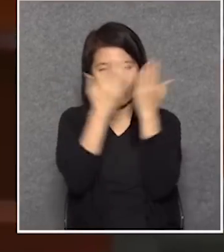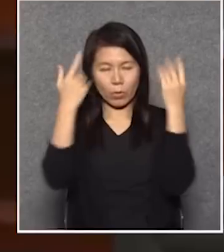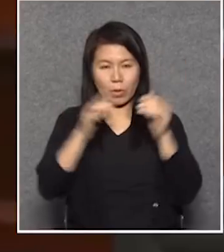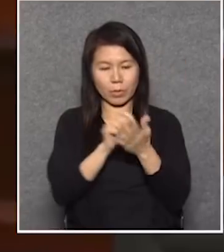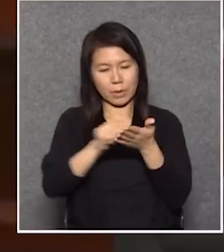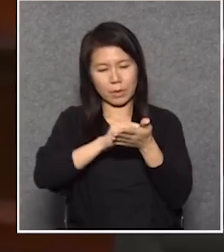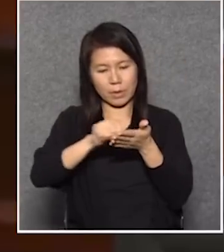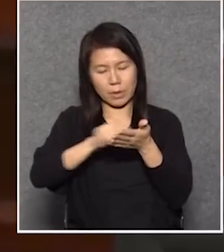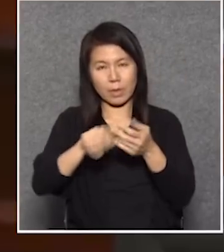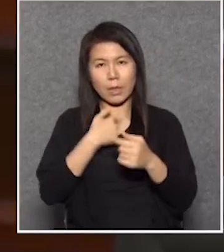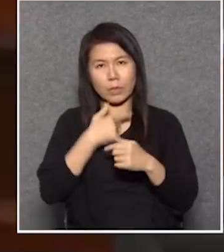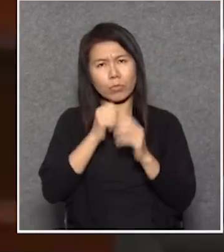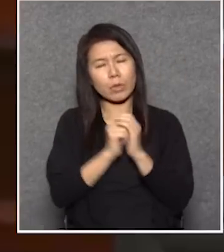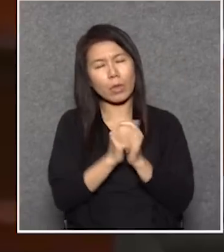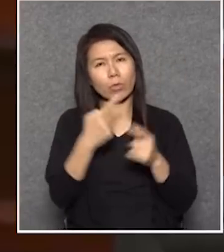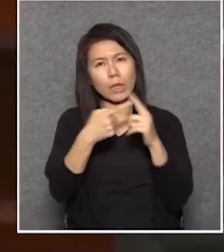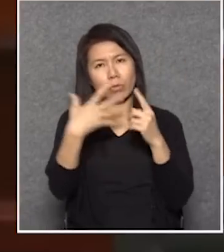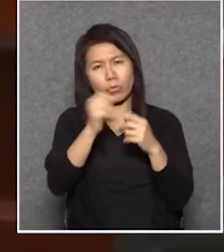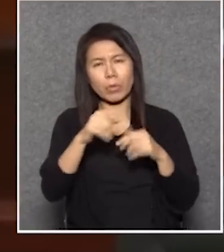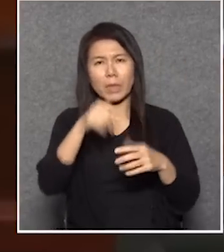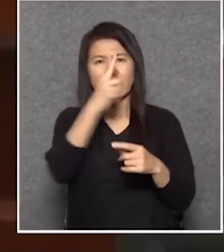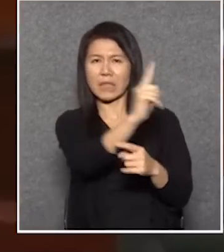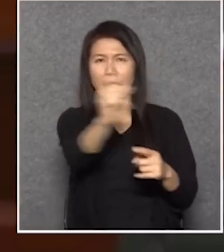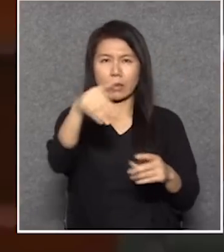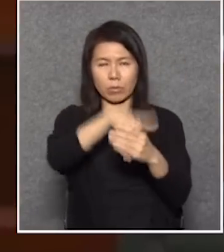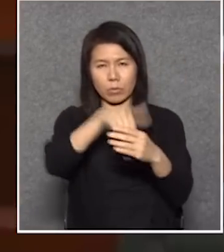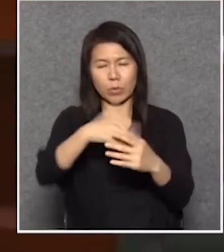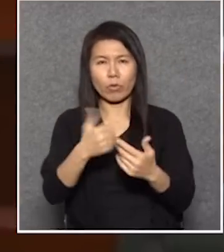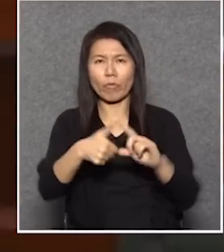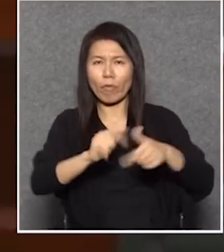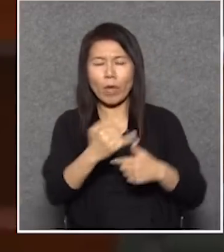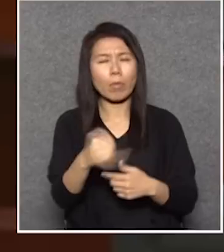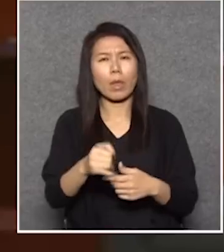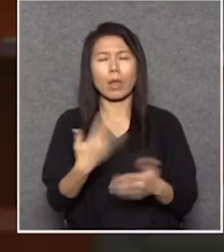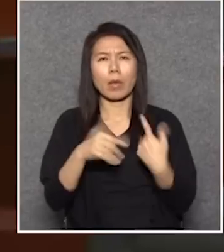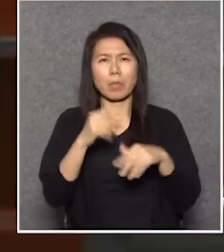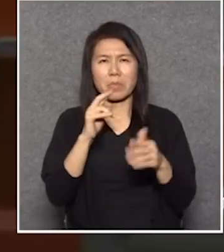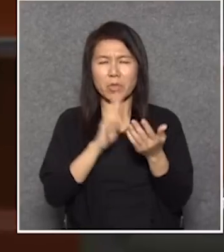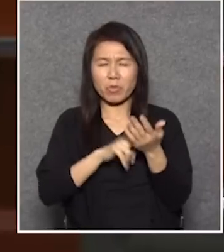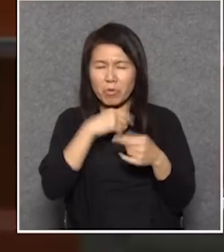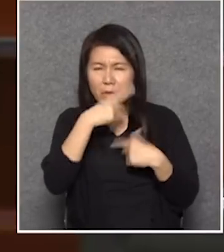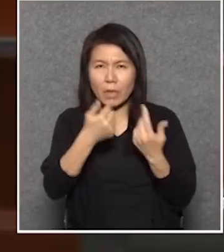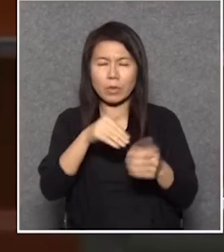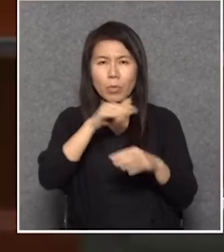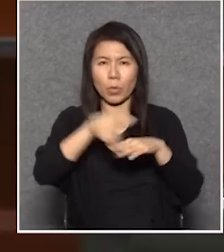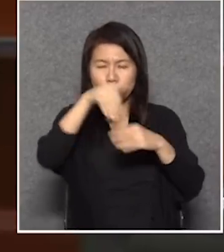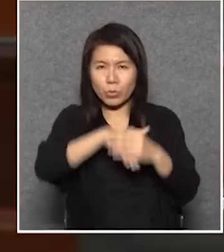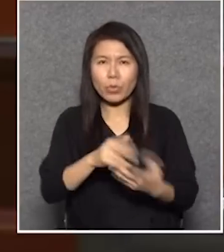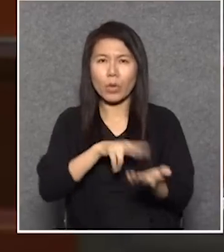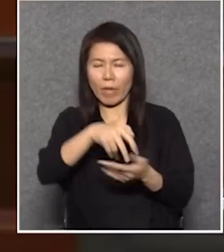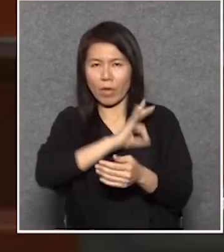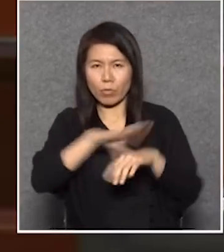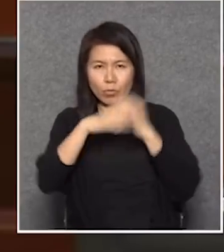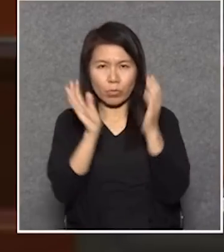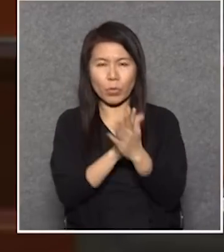追求嘅民主不能係著眼一人一票嘅選舉制度。更加唔可以迷信有咗普選行政長官同立法會所有問題會迎